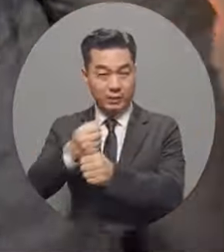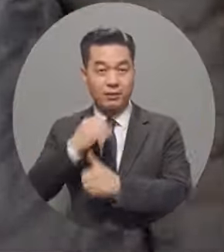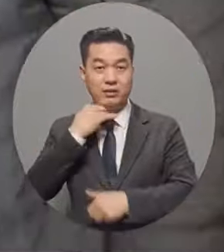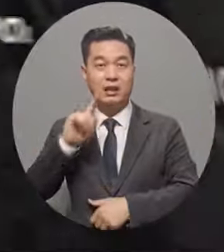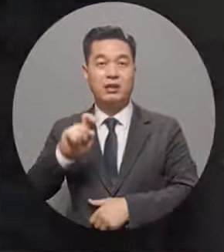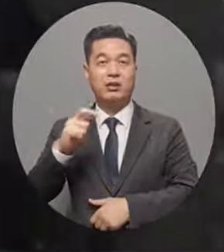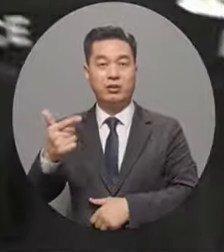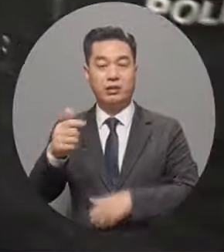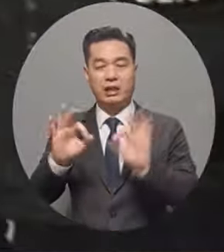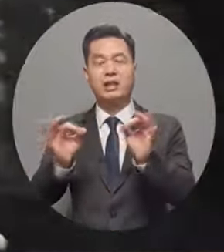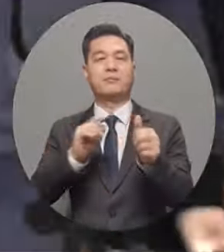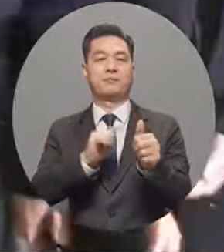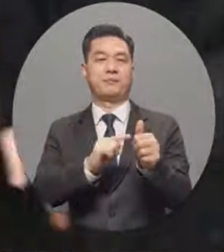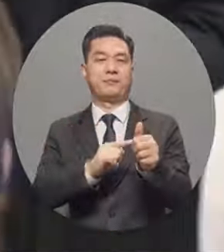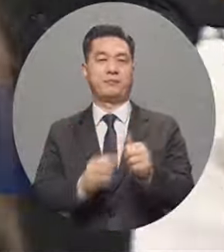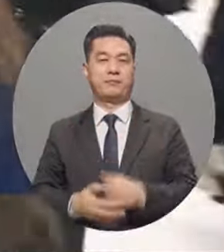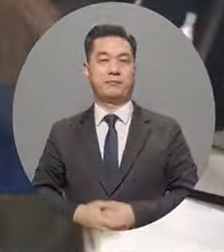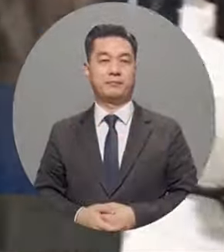모양이었습니다.